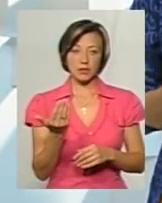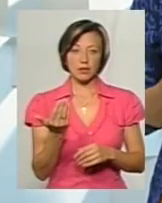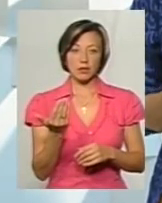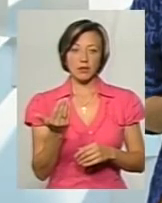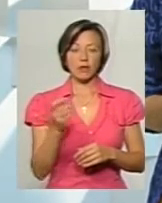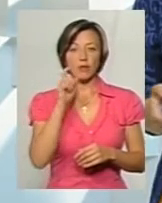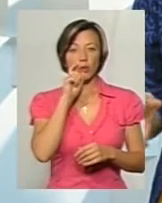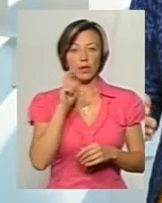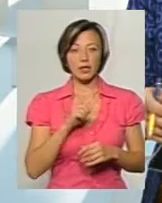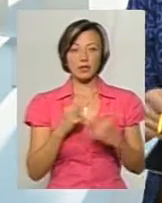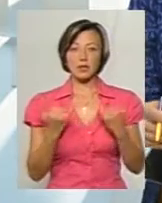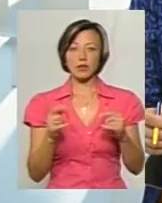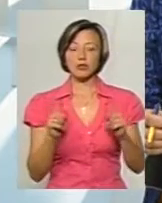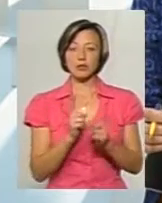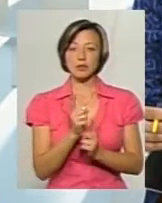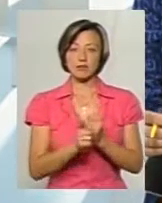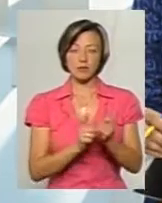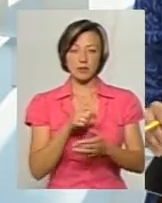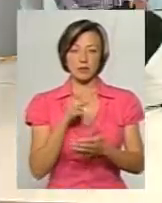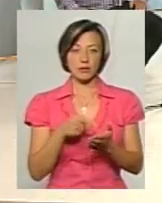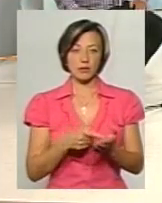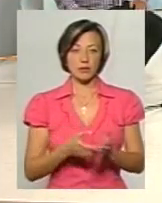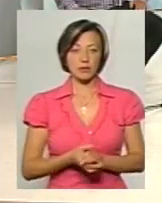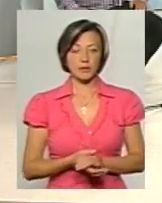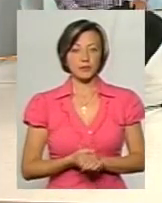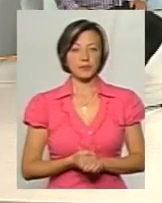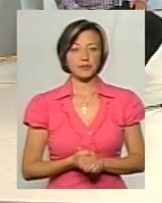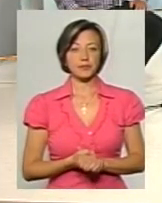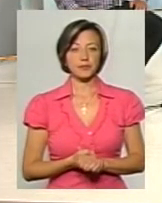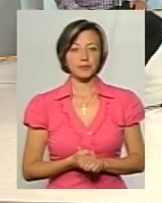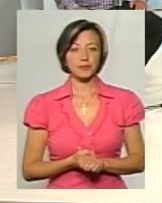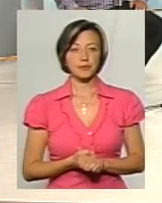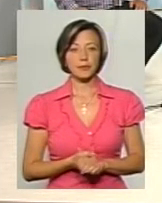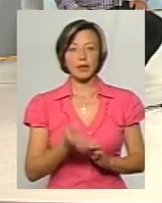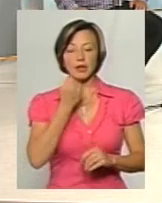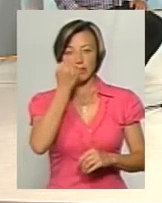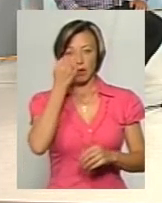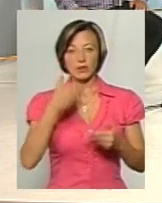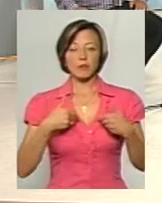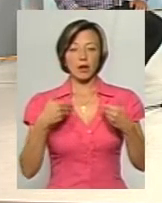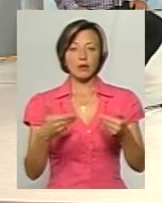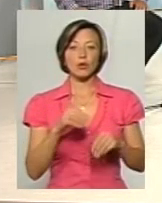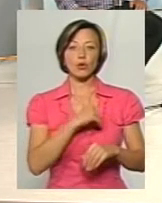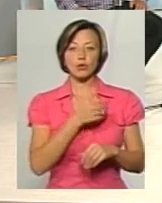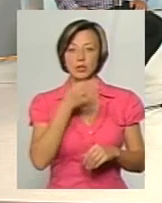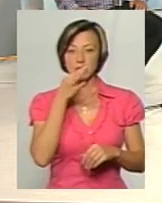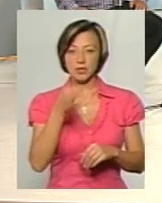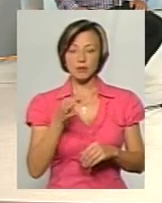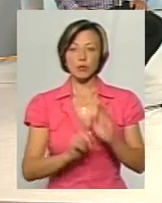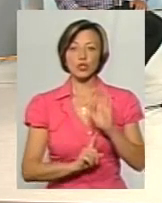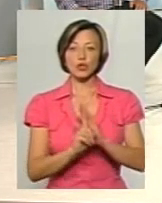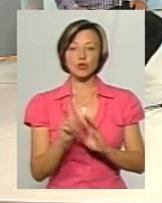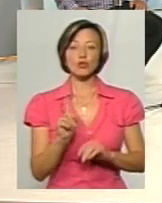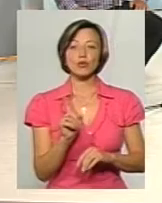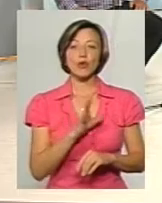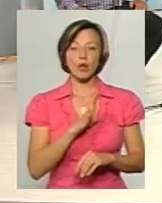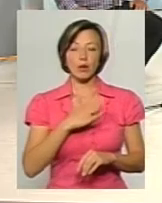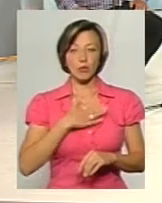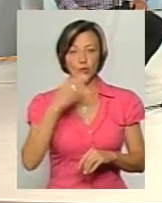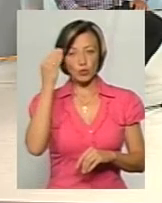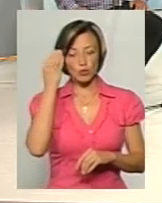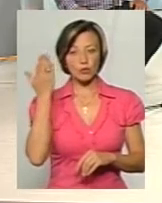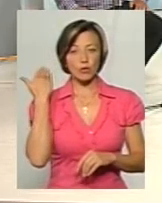все-таки в Україні зараз щось так, змінюється? Дякую. Але в яку сторону змінюється? Дякую за запрошення. Хочу зазначити, що спочатку, що було? На мою думку,